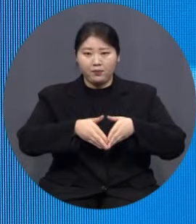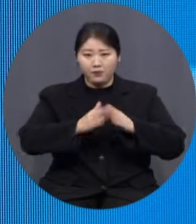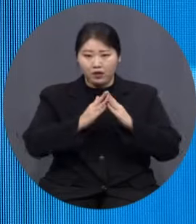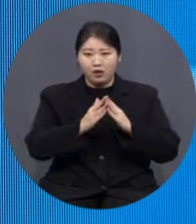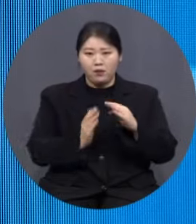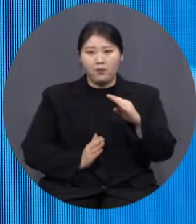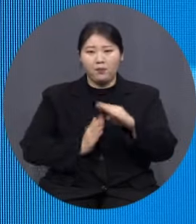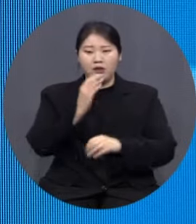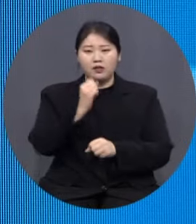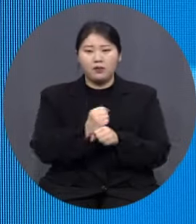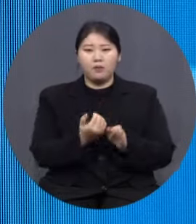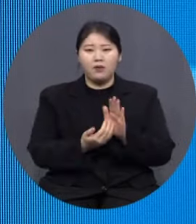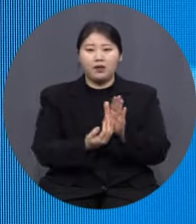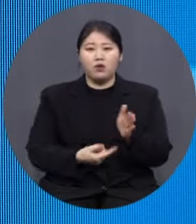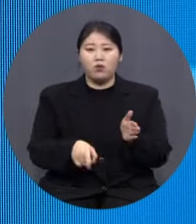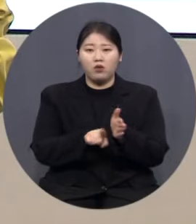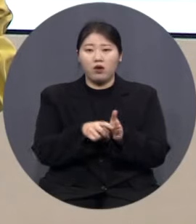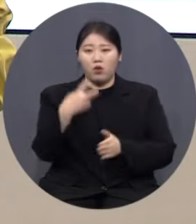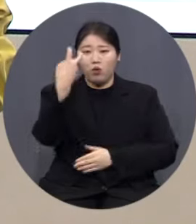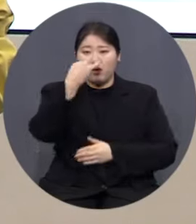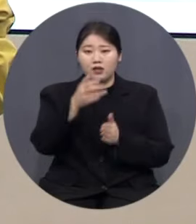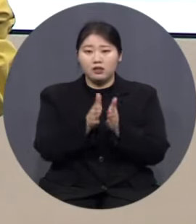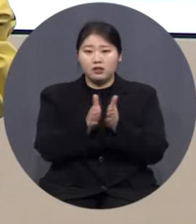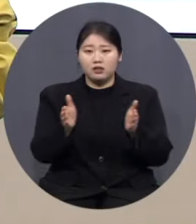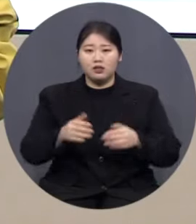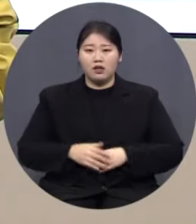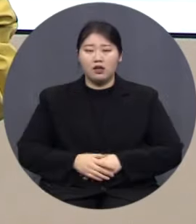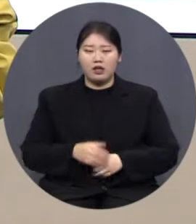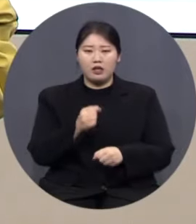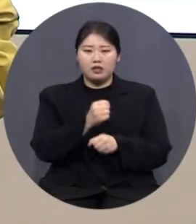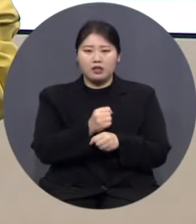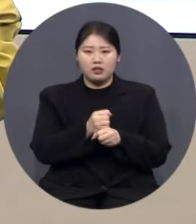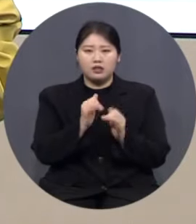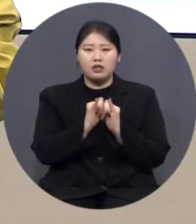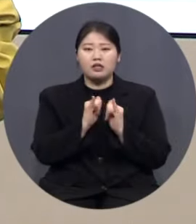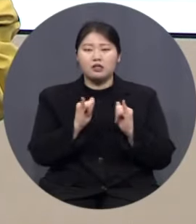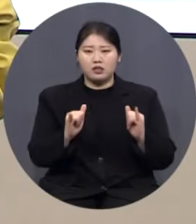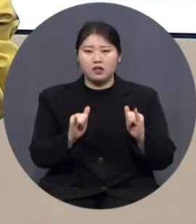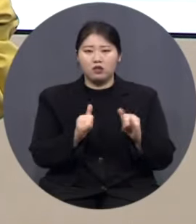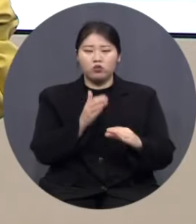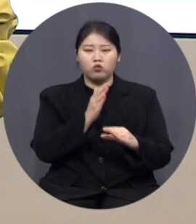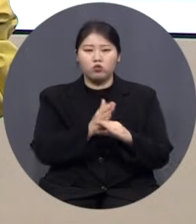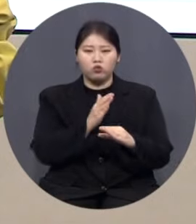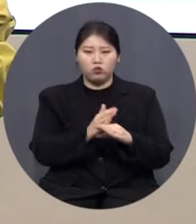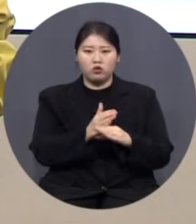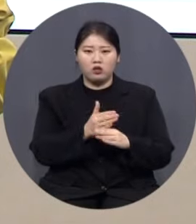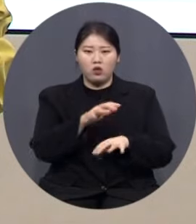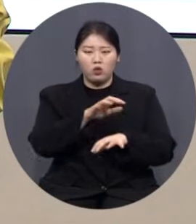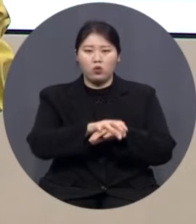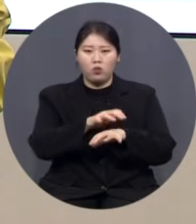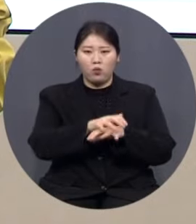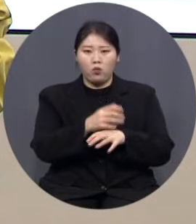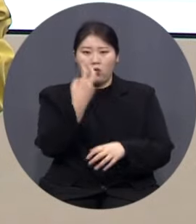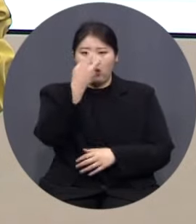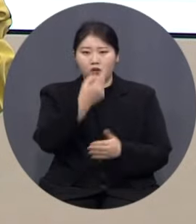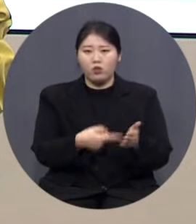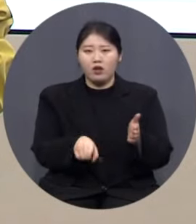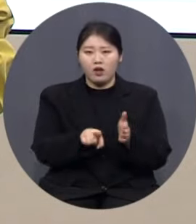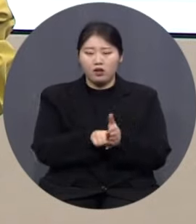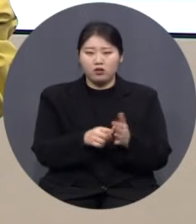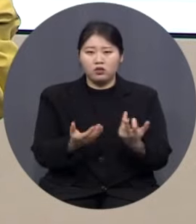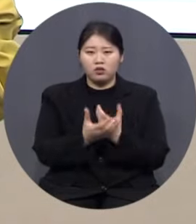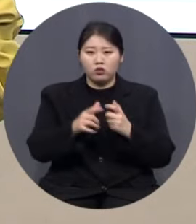위한 관리에 나섰습니다 생산자 중심에 지속 가능한 농업을 위해 제주가 전국에서 최초로 농산물 수급